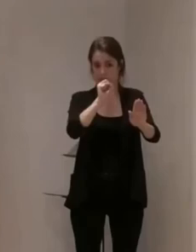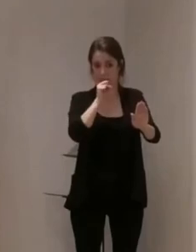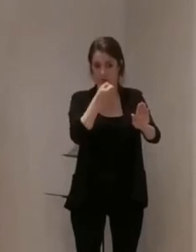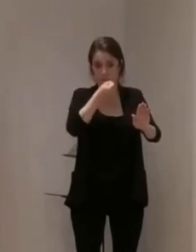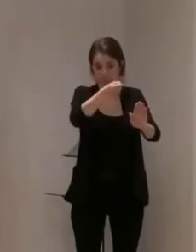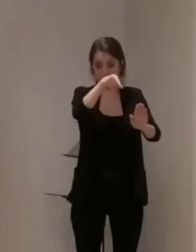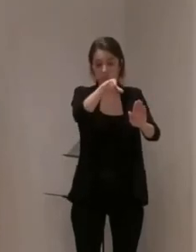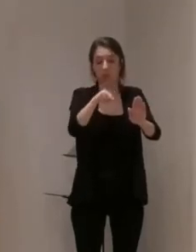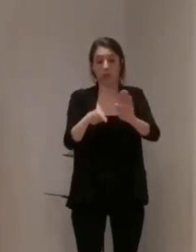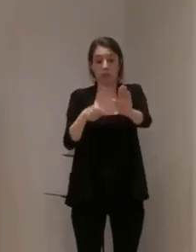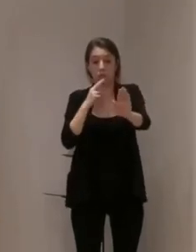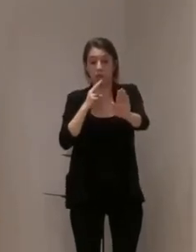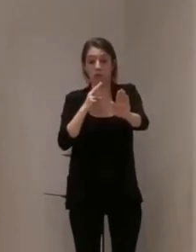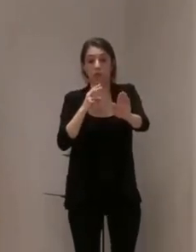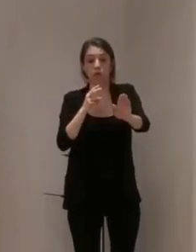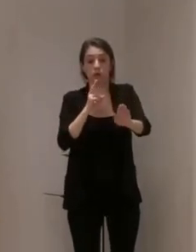Tampoc ha contestat.